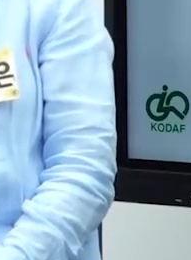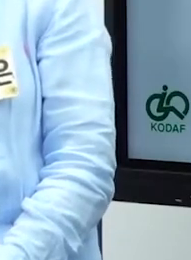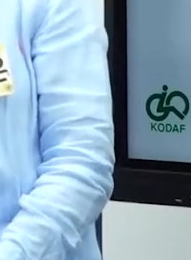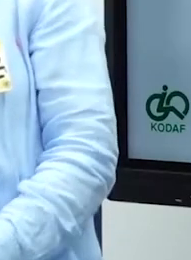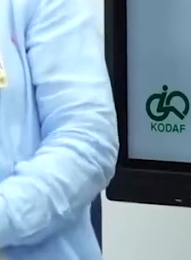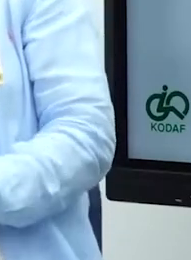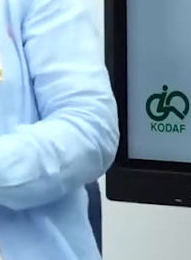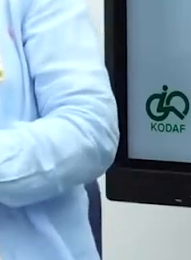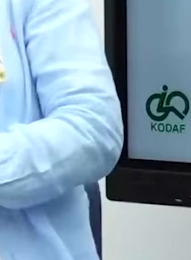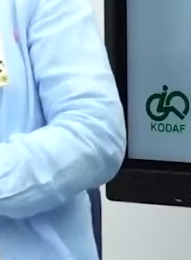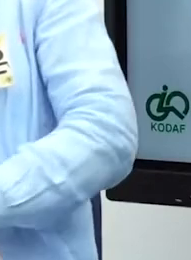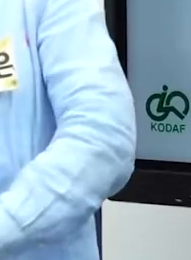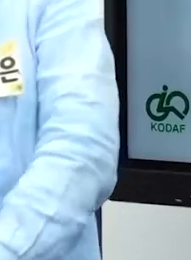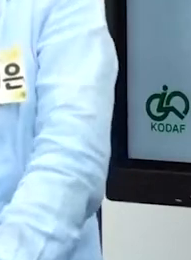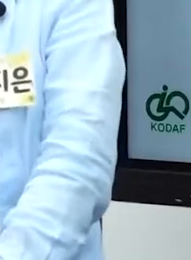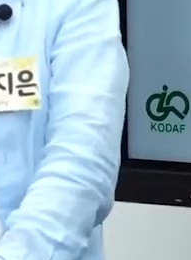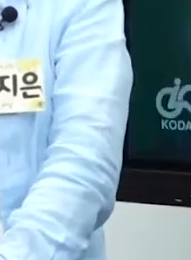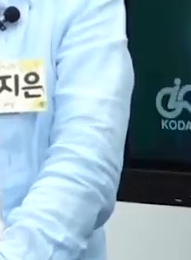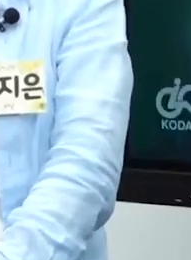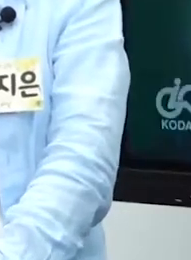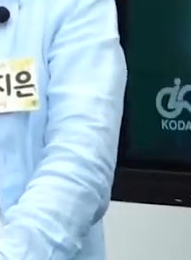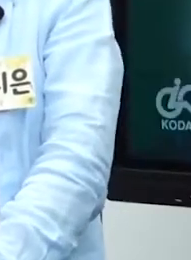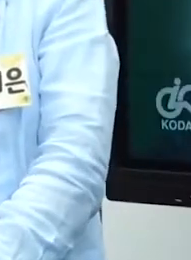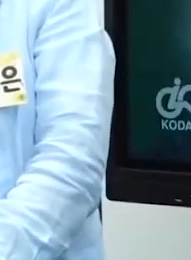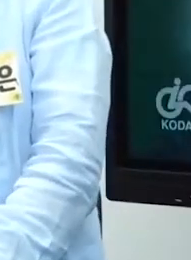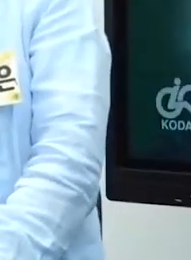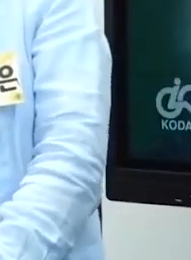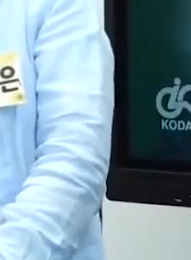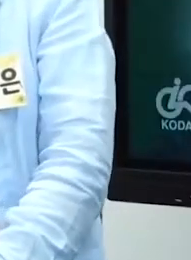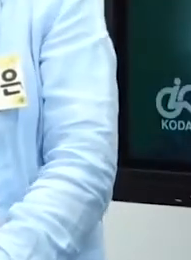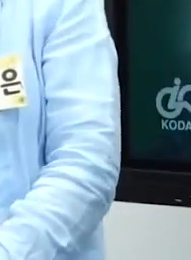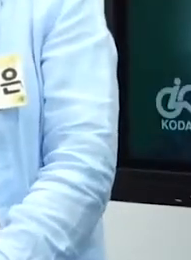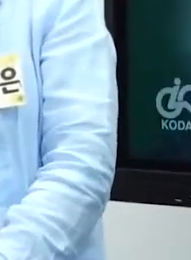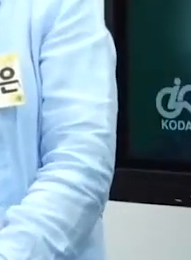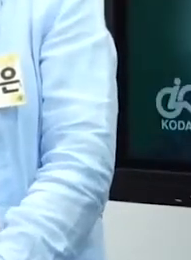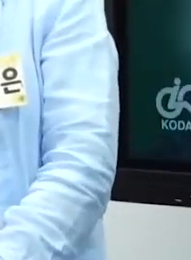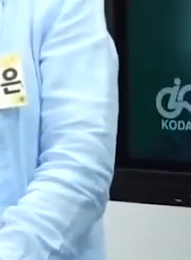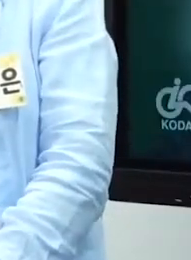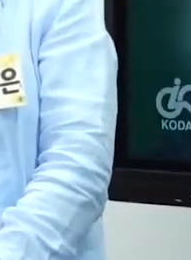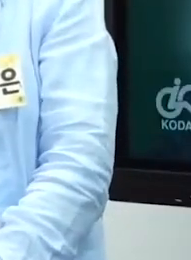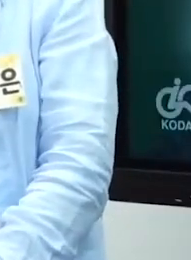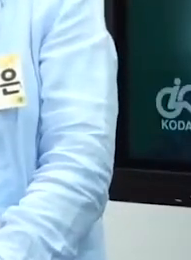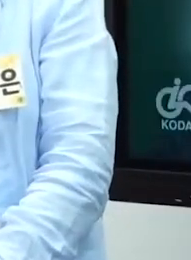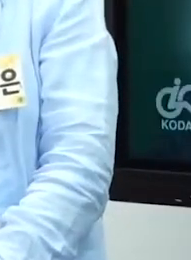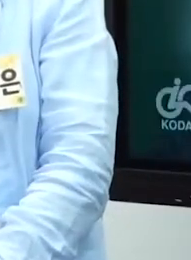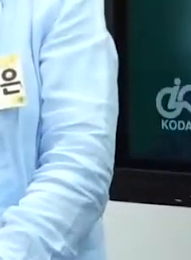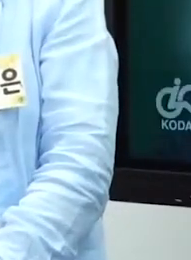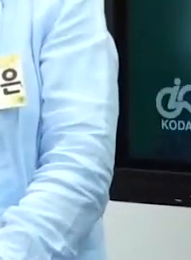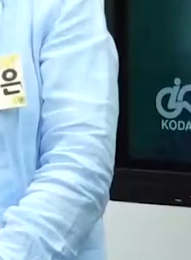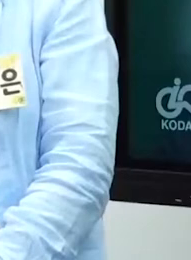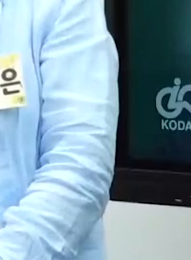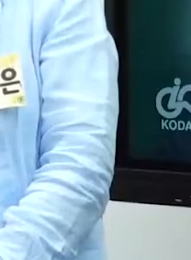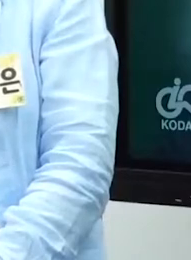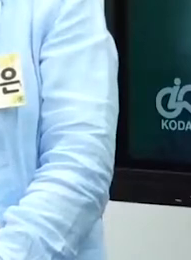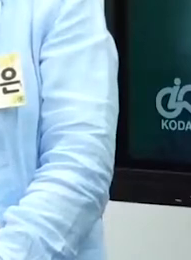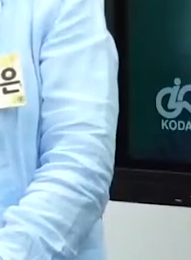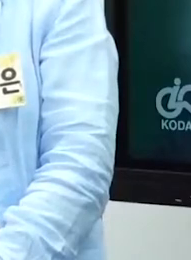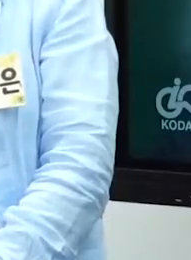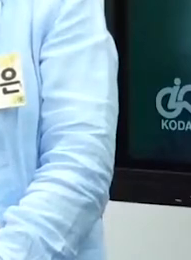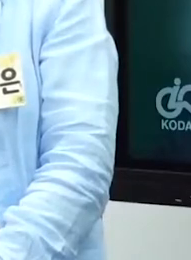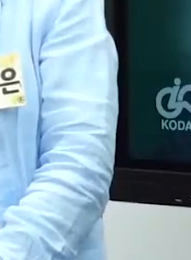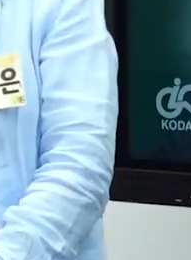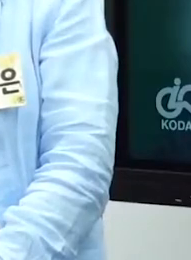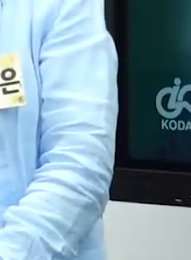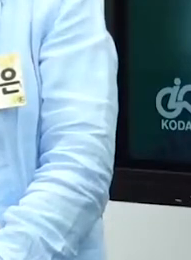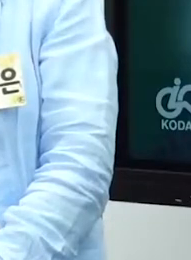그 다만 부모님이 아닐 뿐 농인은 똑같지 않니? 그러니 홈사인을 사용하는 농인에게 네가 굉장히 쓰임이 될